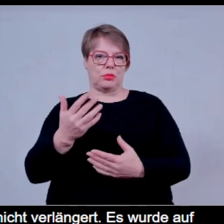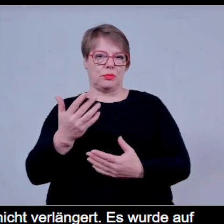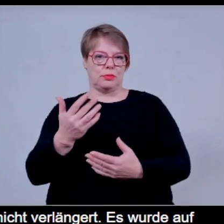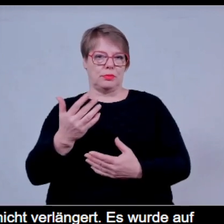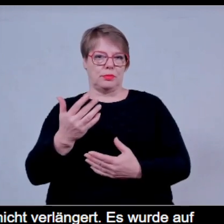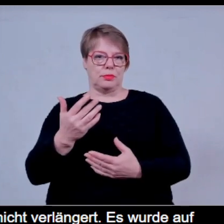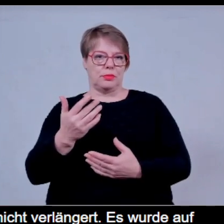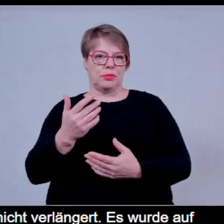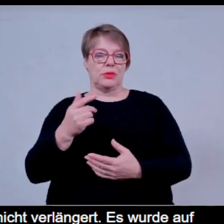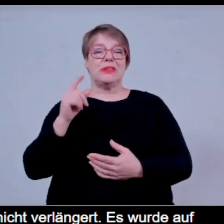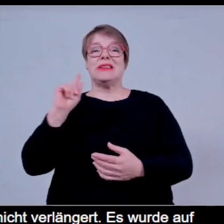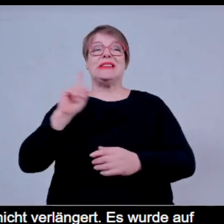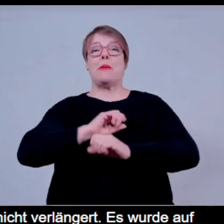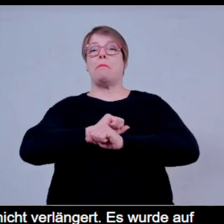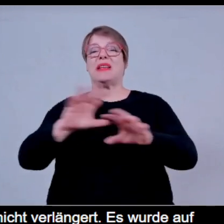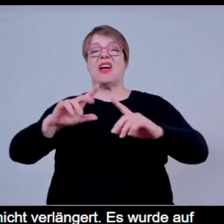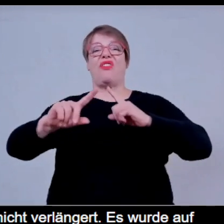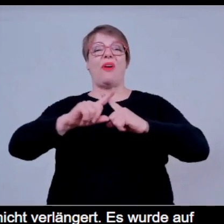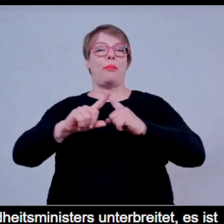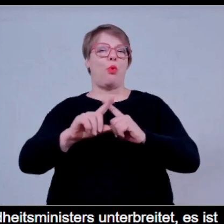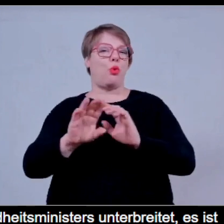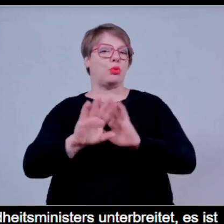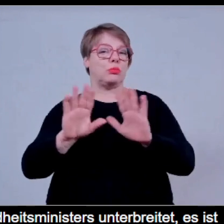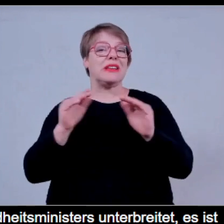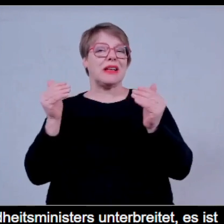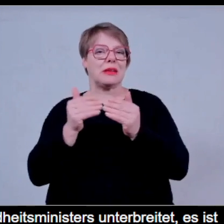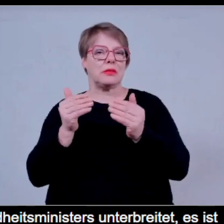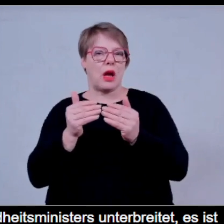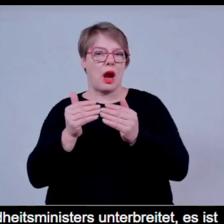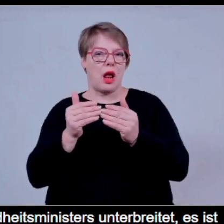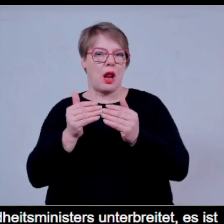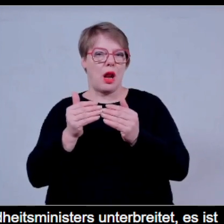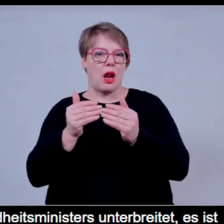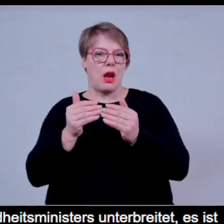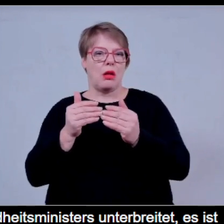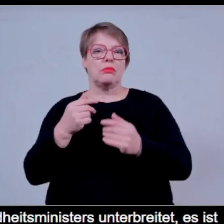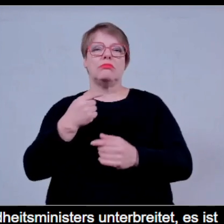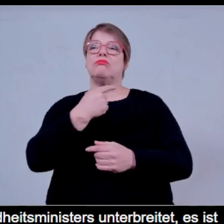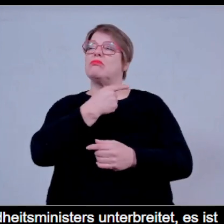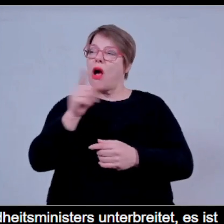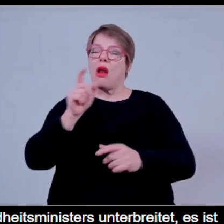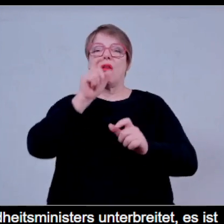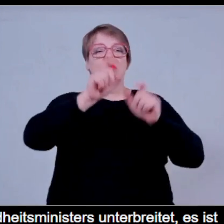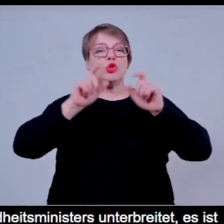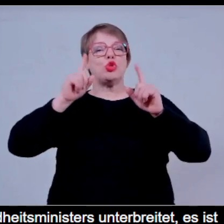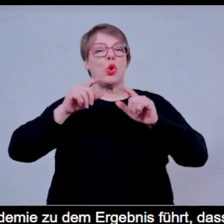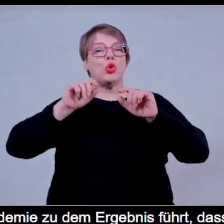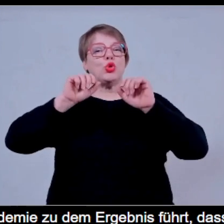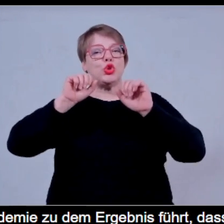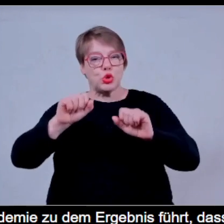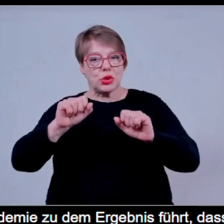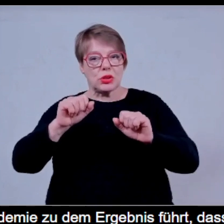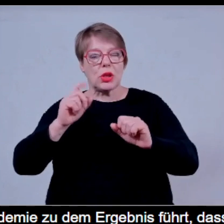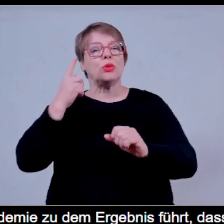Ja, meine Damen und Herren, ich darf das gerne ergänzen. Die Notwendigkeit über dieses Thema zu beraten gab sich einfach aus dem Zeitablauf,